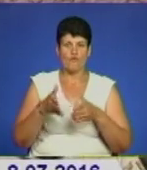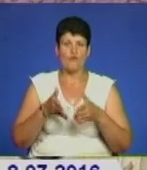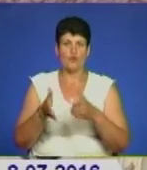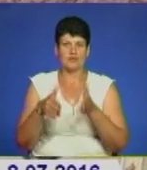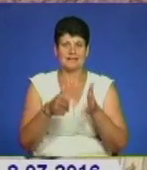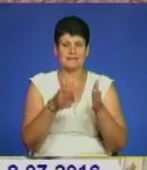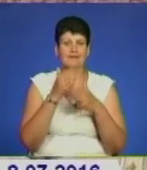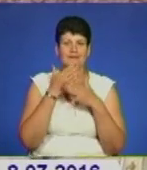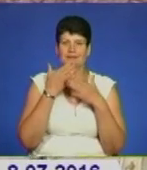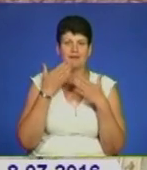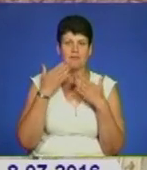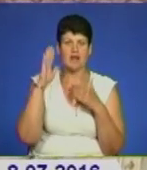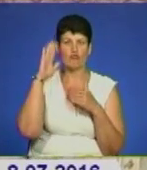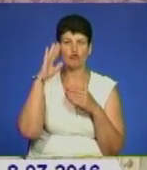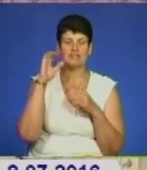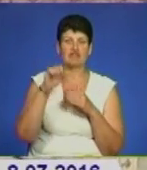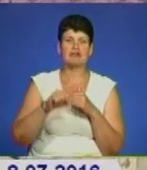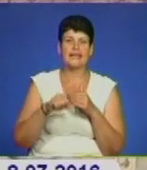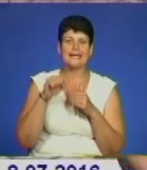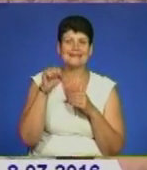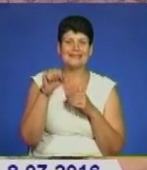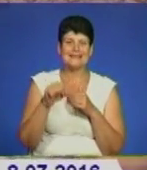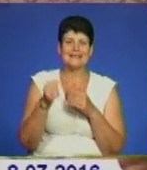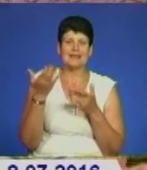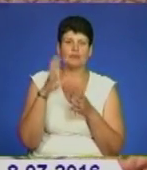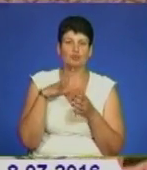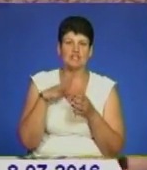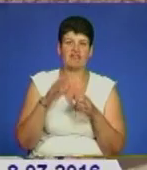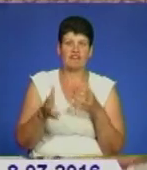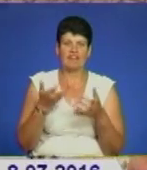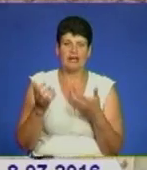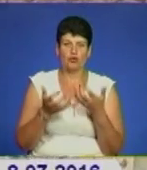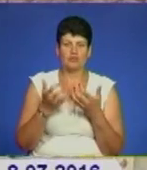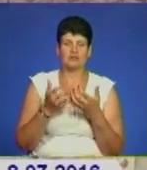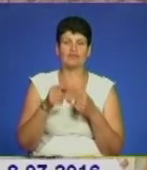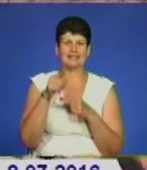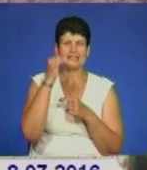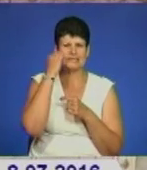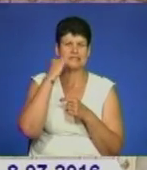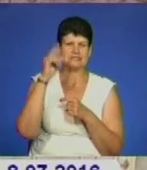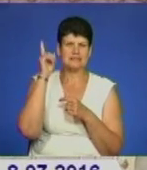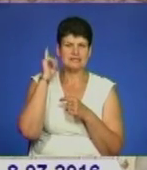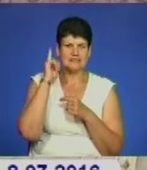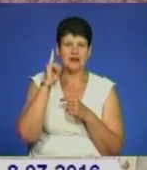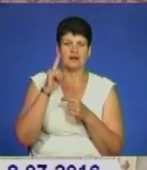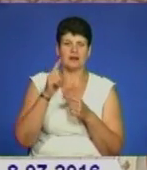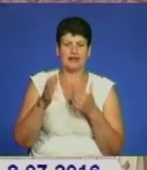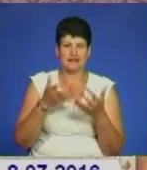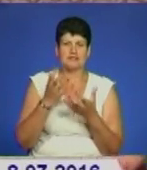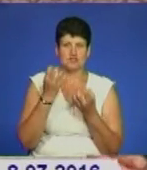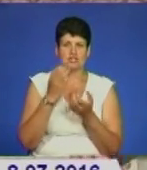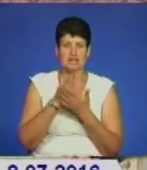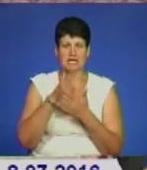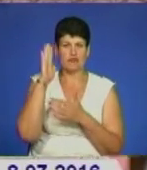немає води в криницях, які були викопані трошки пізніше в тих старих криницях, ще збереглася вода. А так